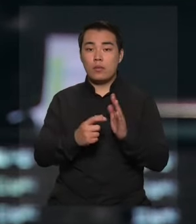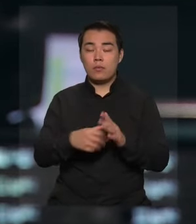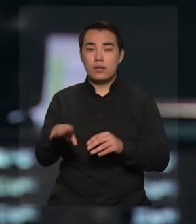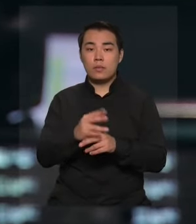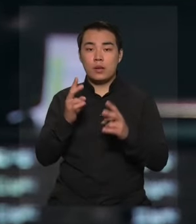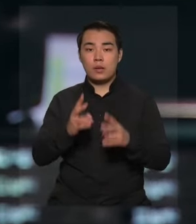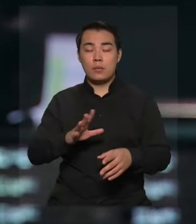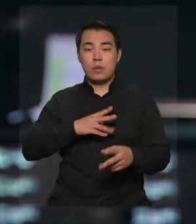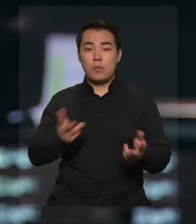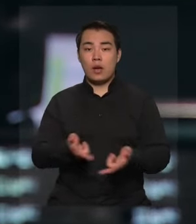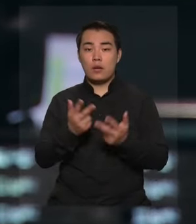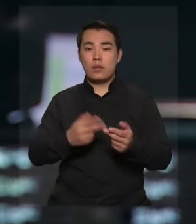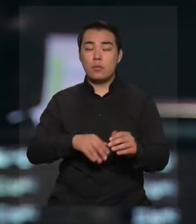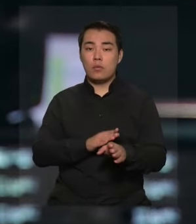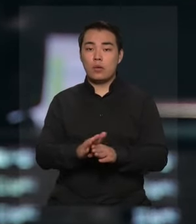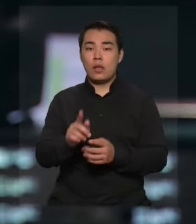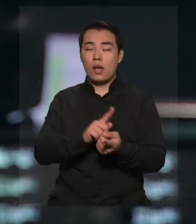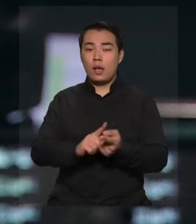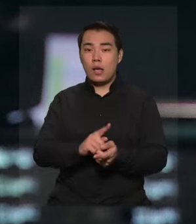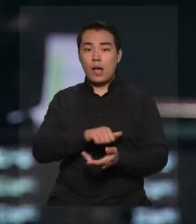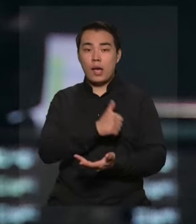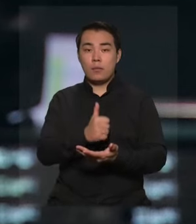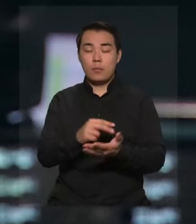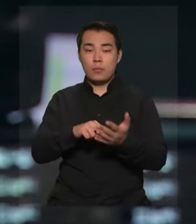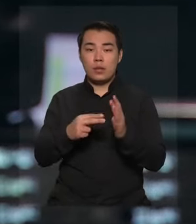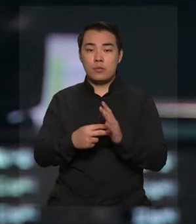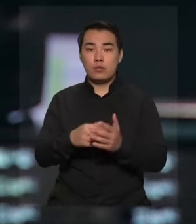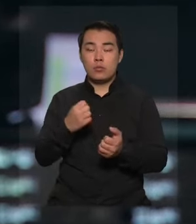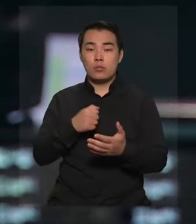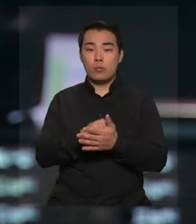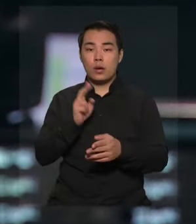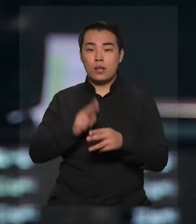пострадал от пожара. Полностью восстановить акимат планируют до конца февраля.